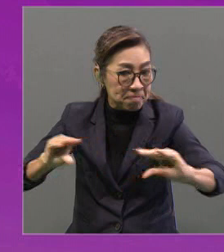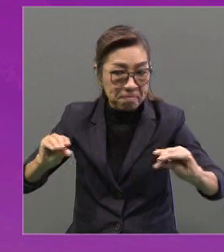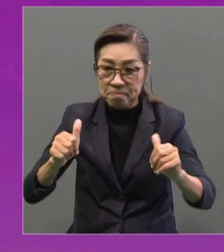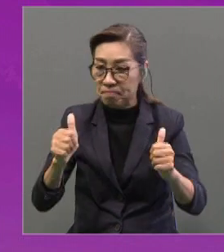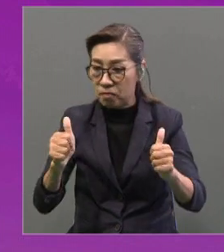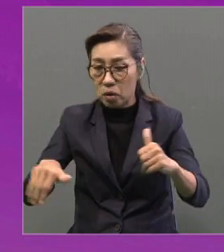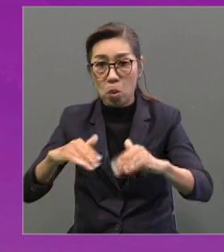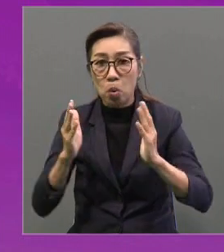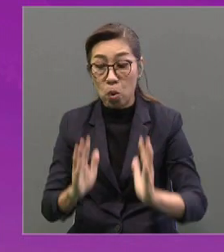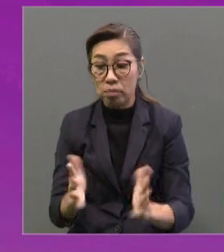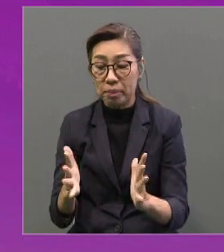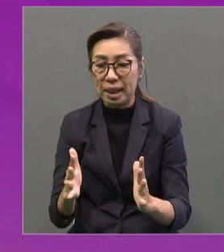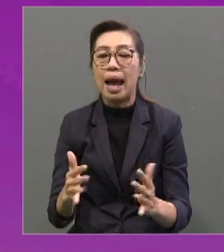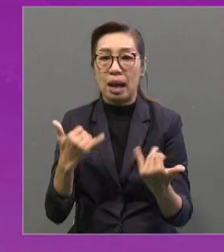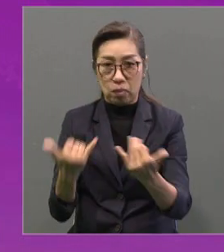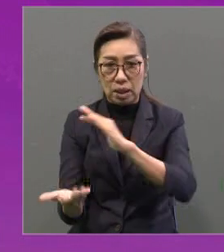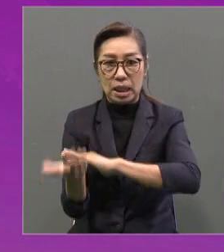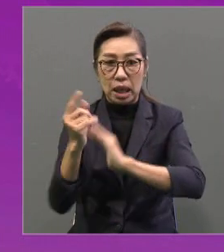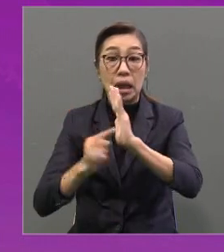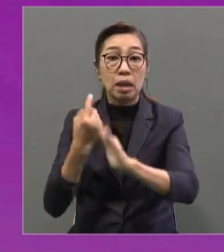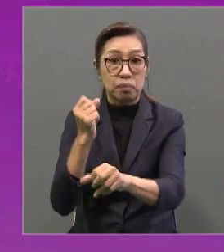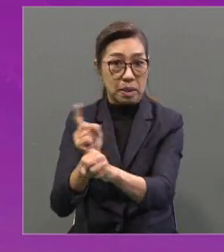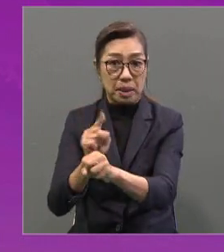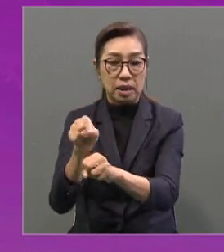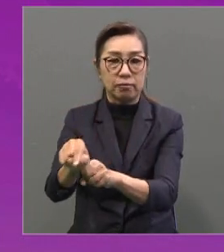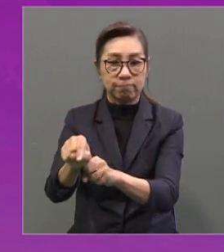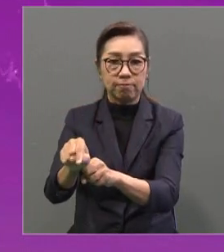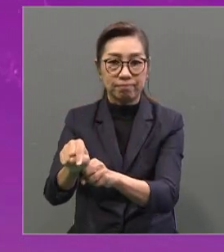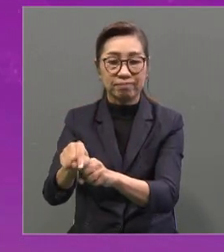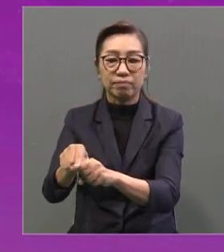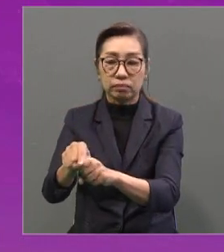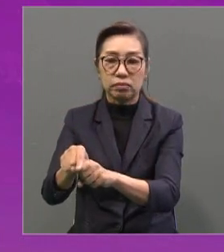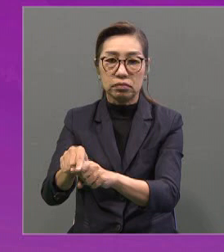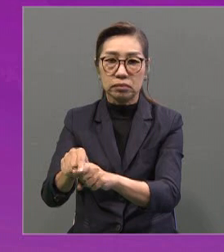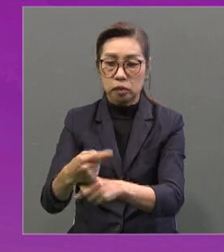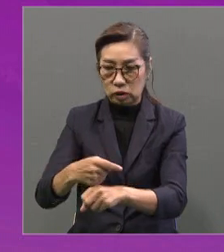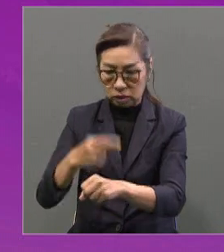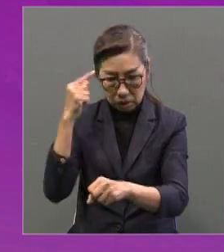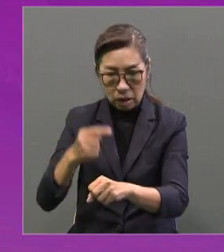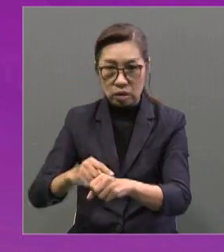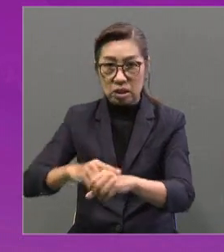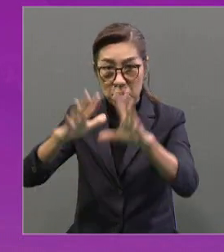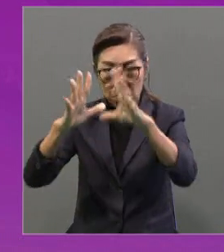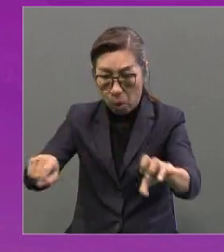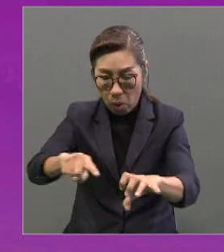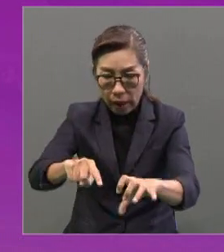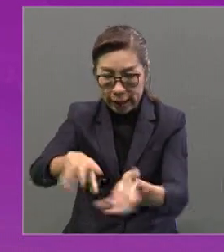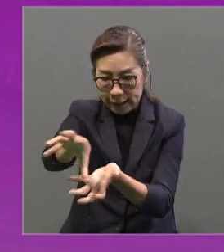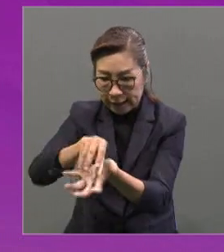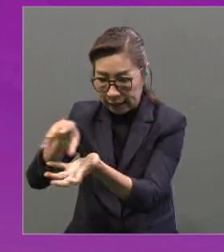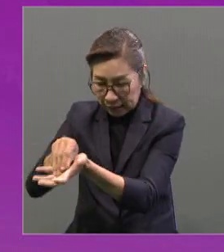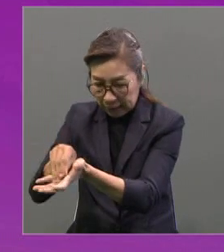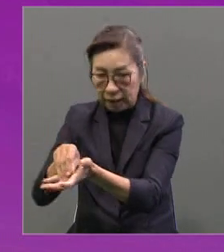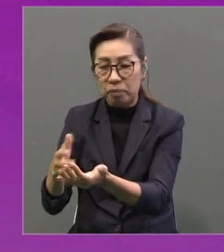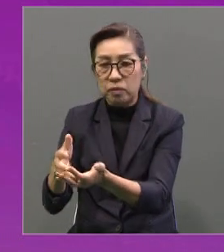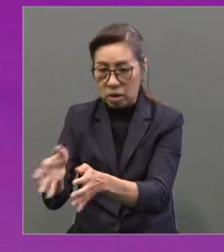คนที่ติดค้างวันนี้ปฏิบัติการสำคัญก็คือว่าการที่จะเคลียร์ในส่วนของซากที่มันปรักหักพังเนี่ยที ่ ม ัน พังลงมาเ